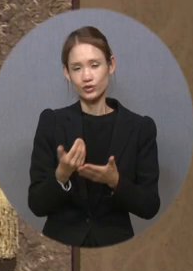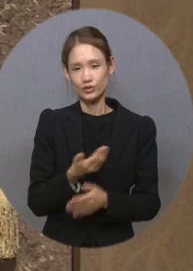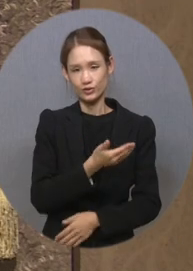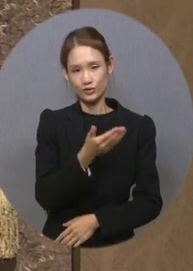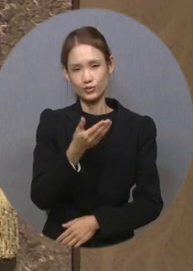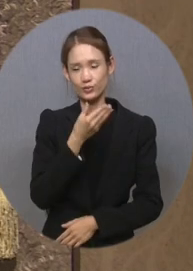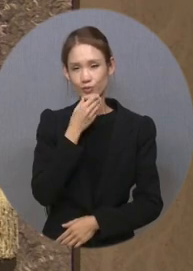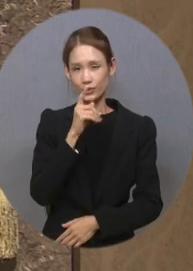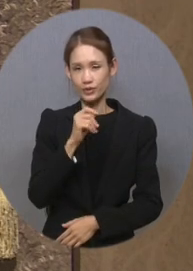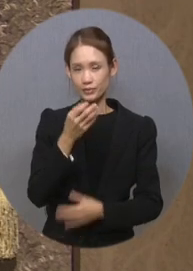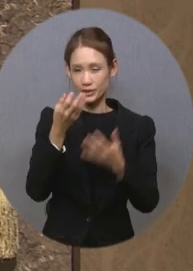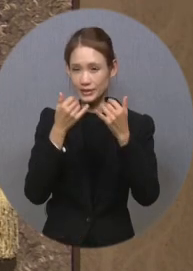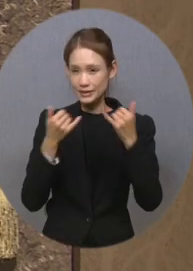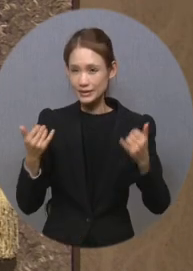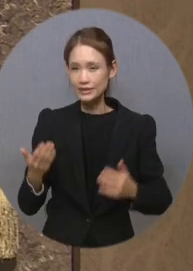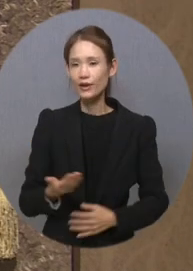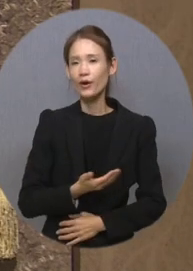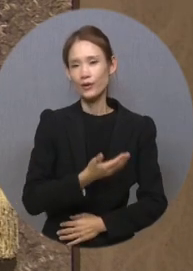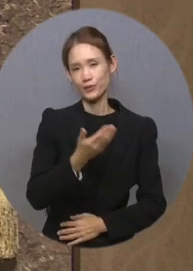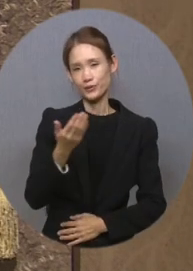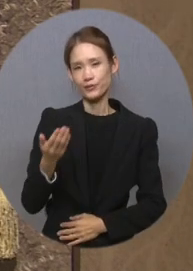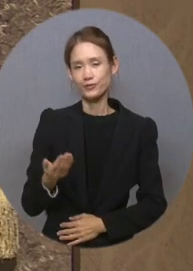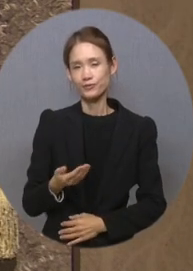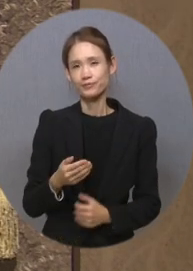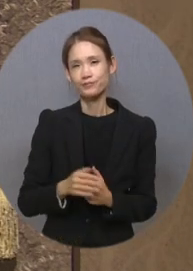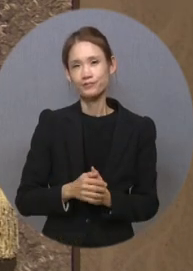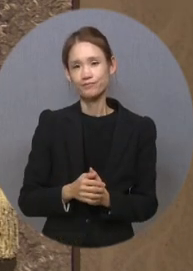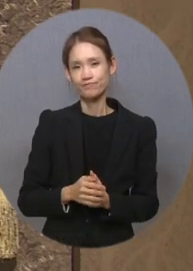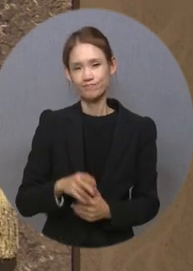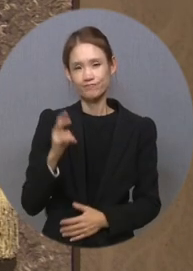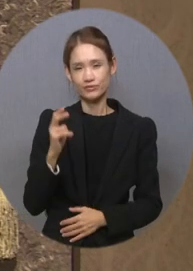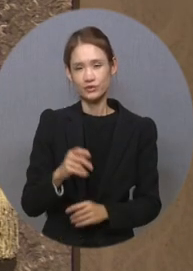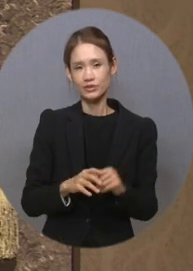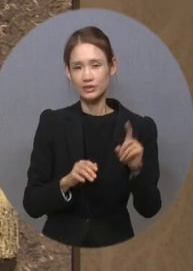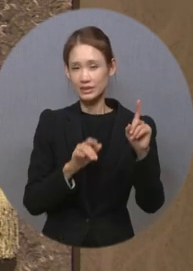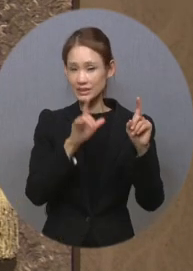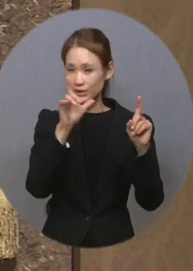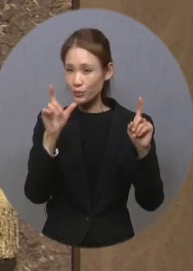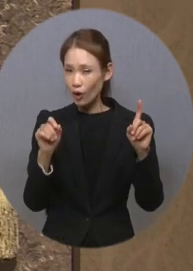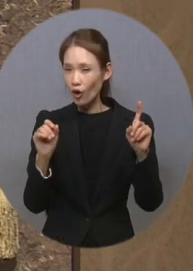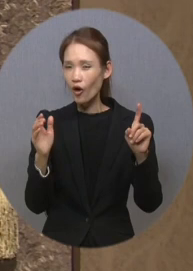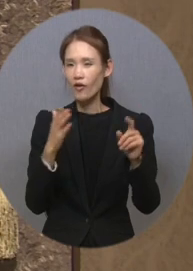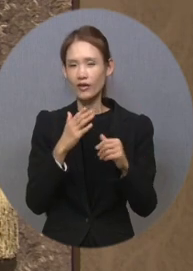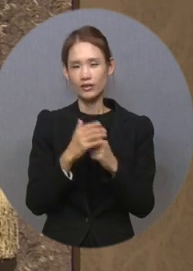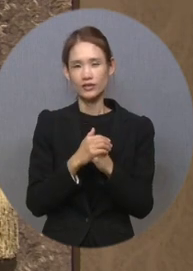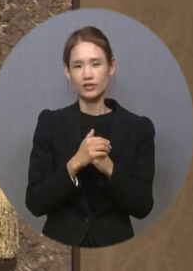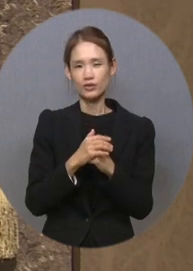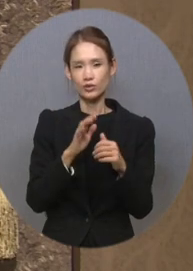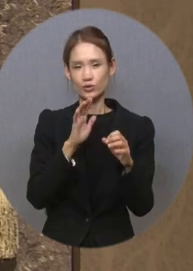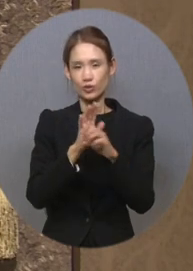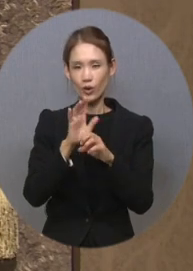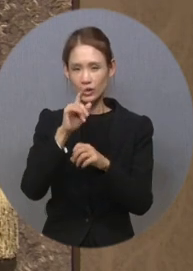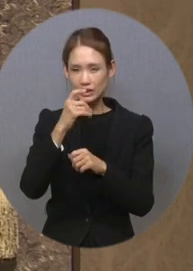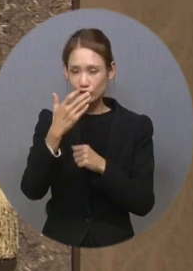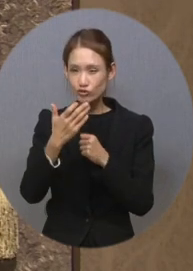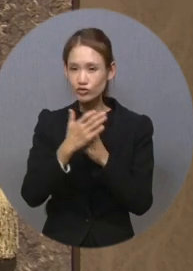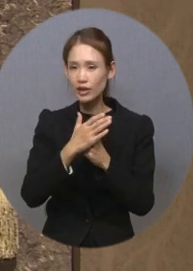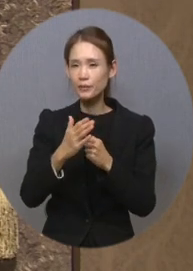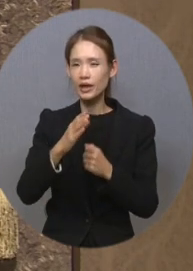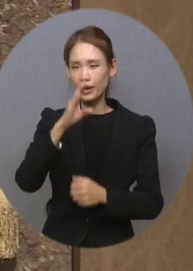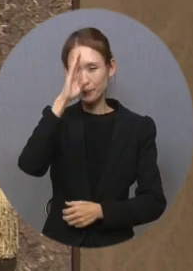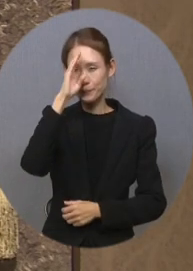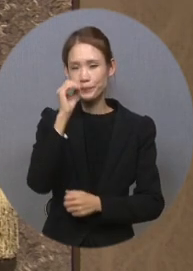여러분, 복지TV 시청자 여러분, 아마 이제 11월 되면은 코로나19로 인한 여러